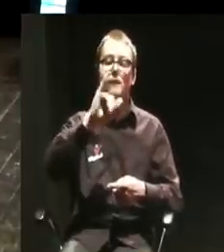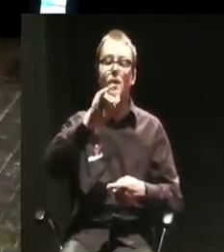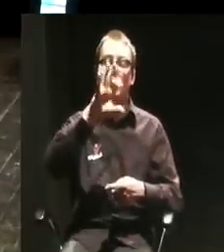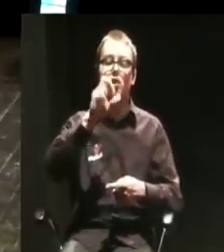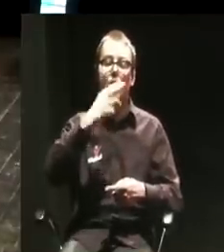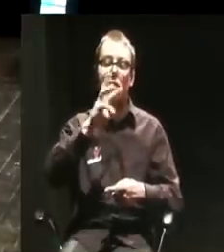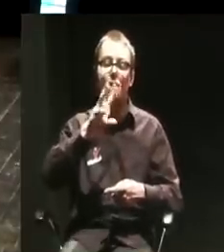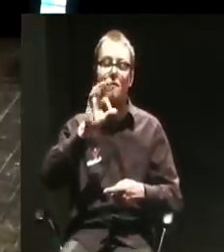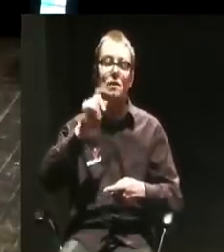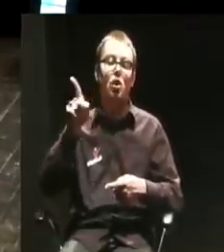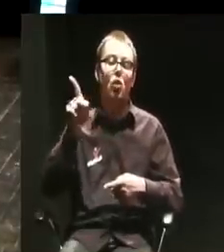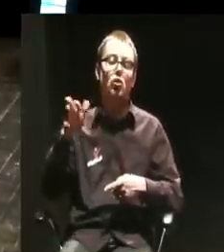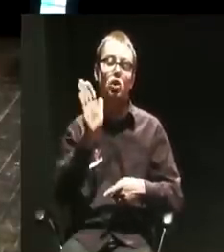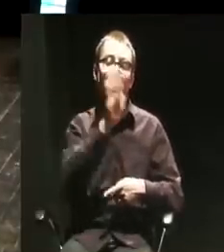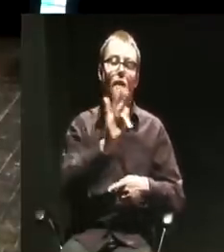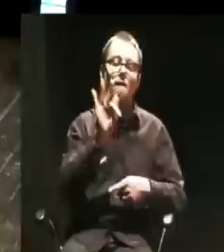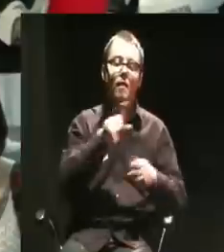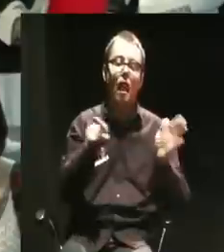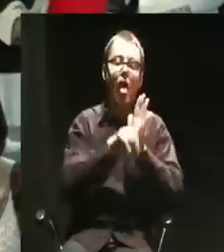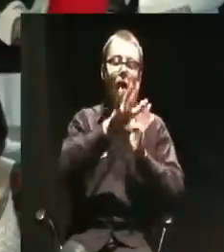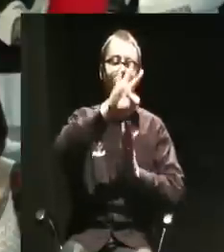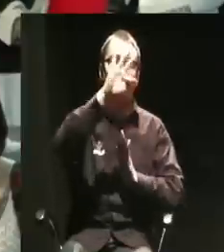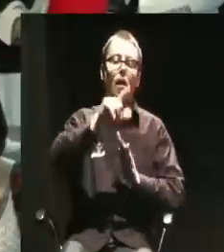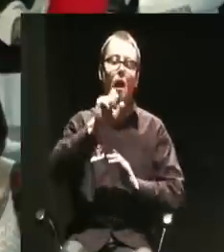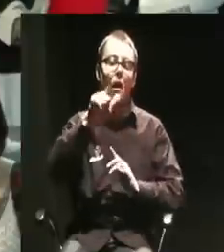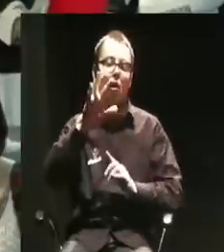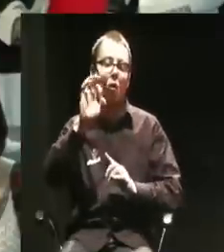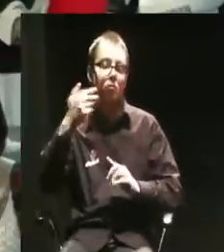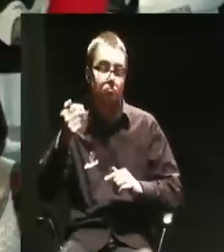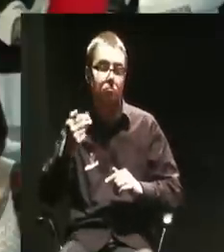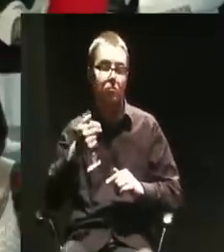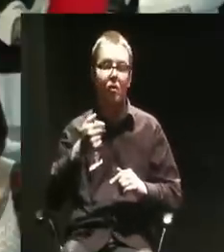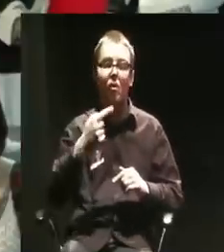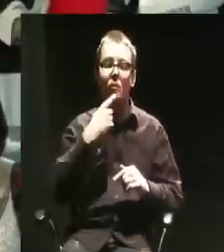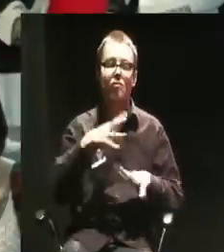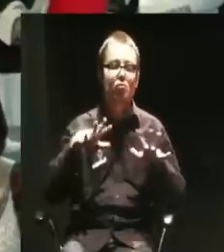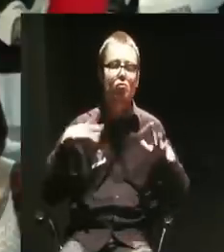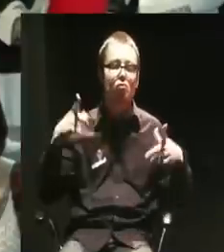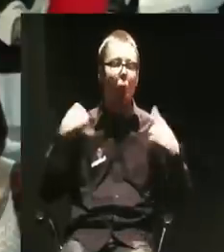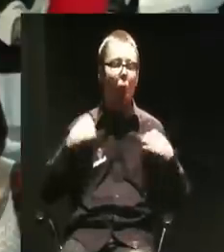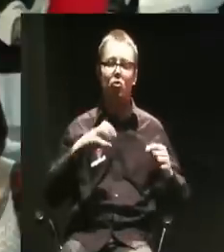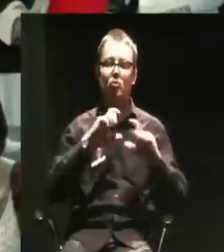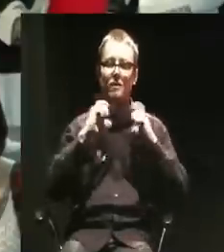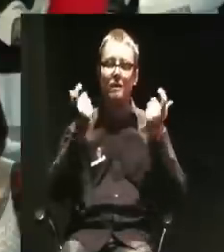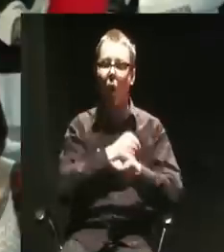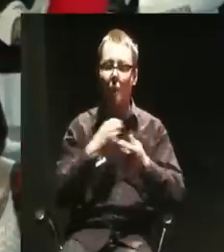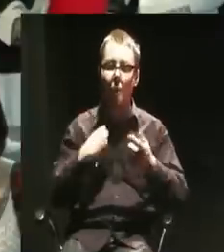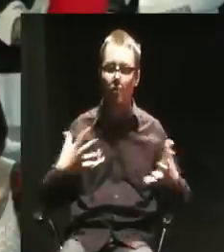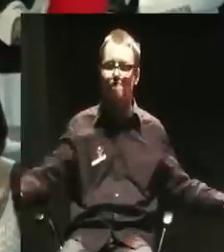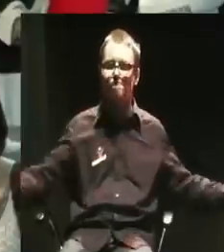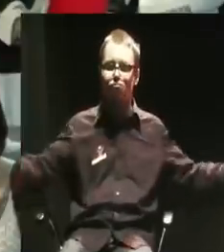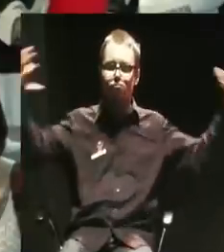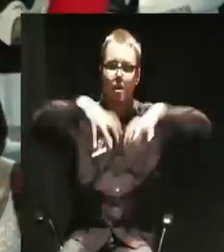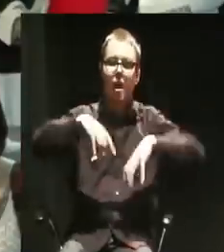ludzkie wyobrażenie. Ponad 600 osób przyjeżdża z całej Polski, żeby uczestniczyć w tej